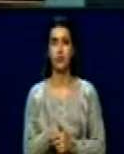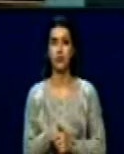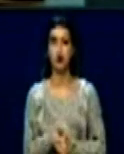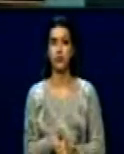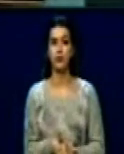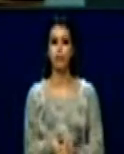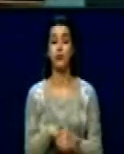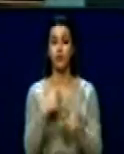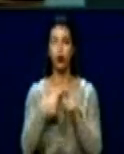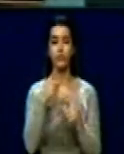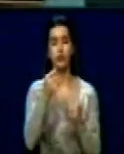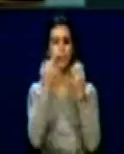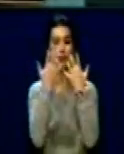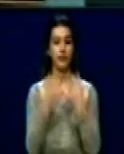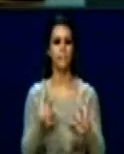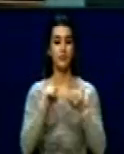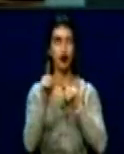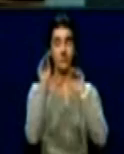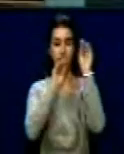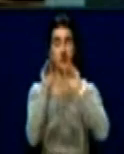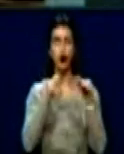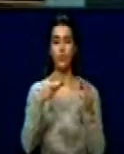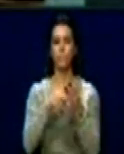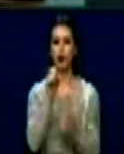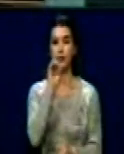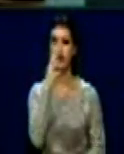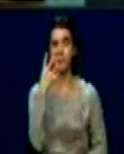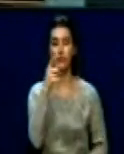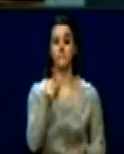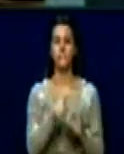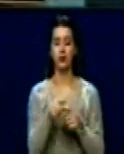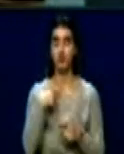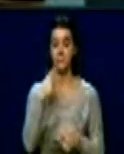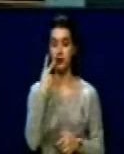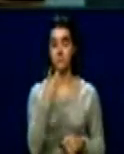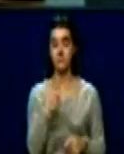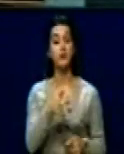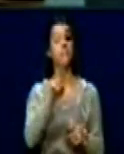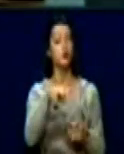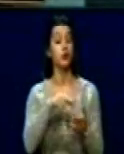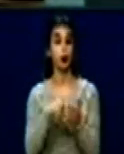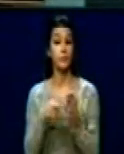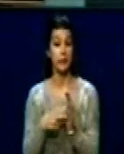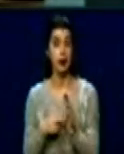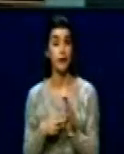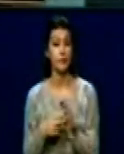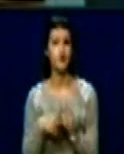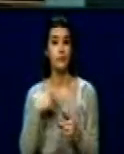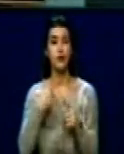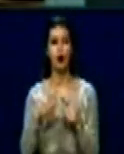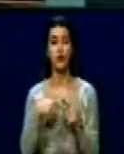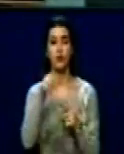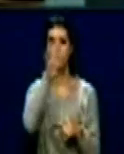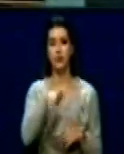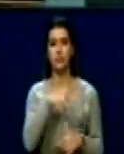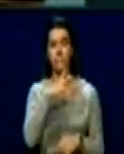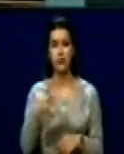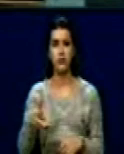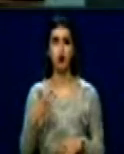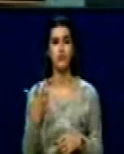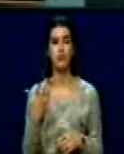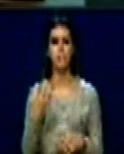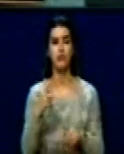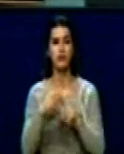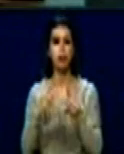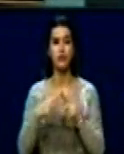pastaj këto shifrat e projektuara për vitin 2014, po ashtu paraqiten si problematike. Po flas për tabelën së pjesën e tabelës